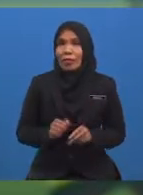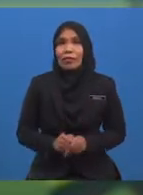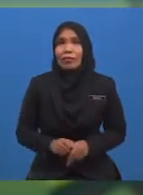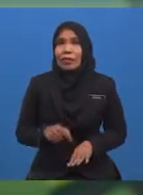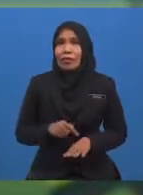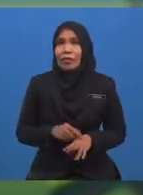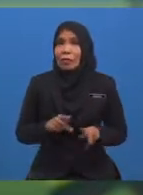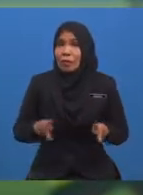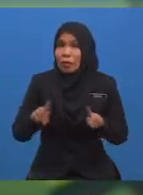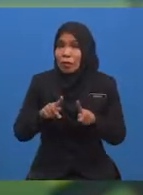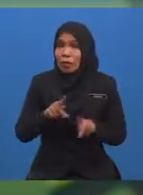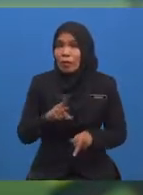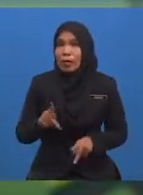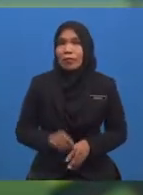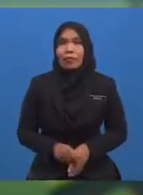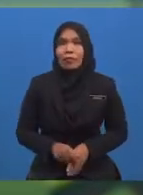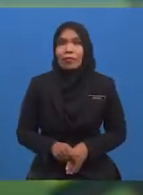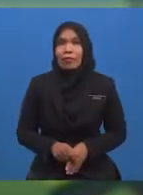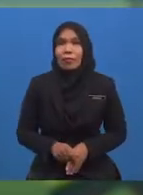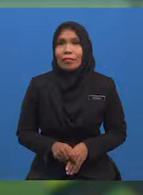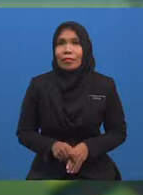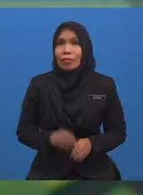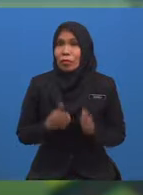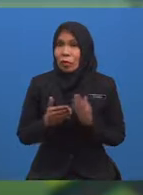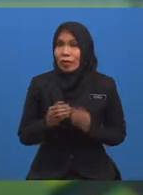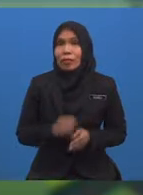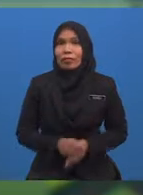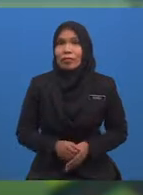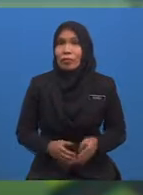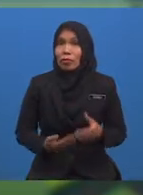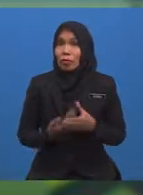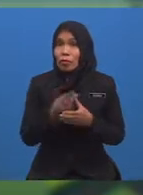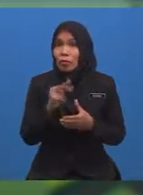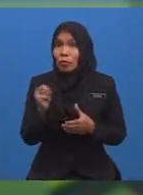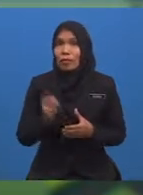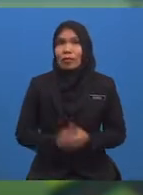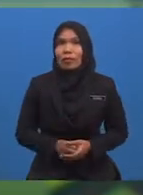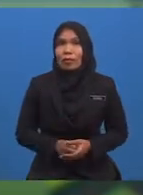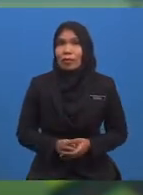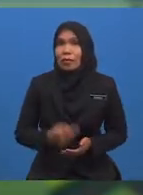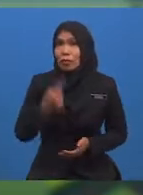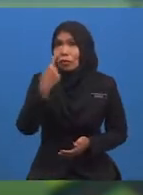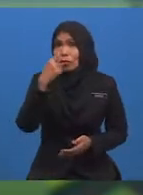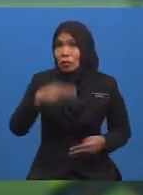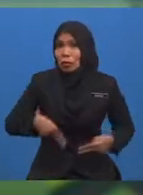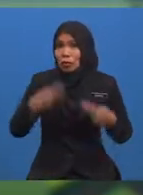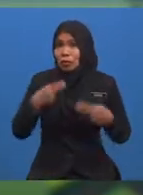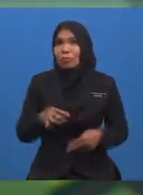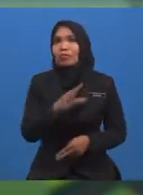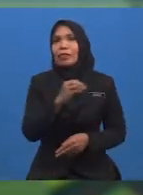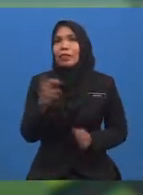tersebut kekal hidup dan membesar. Di sini cikgu ingin menunjukkan